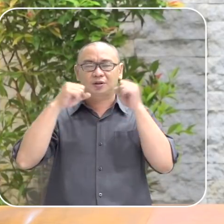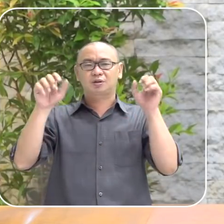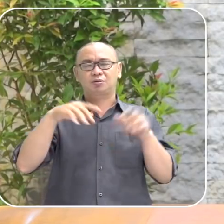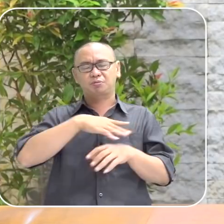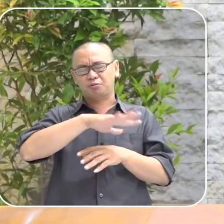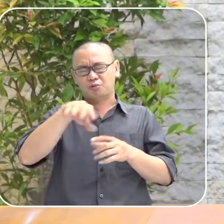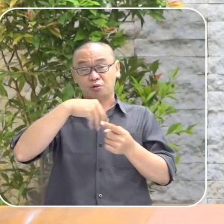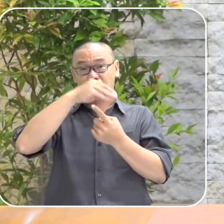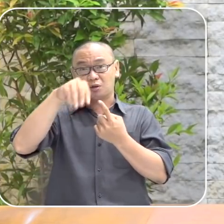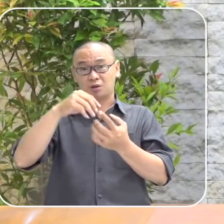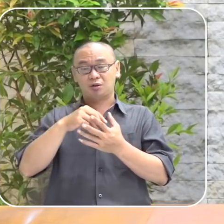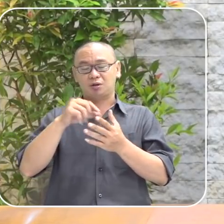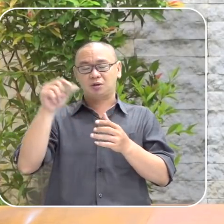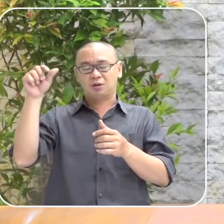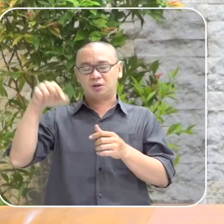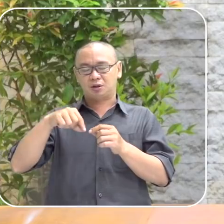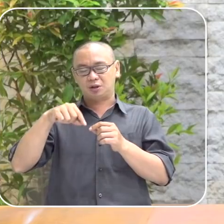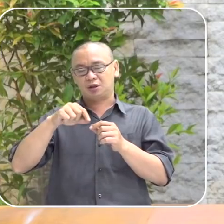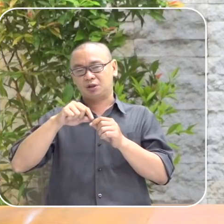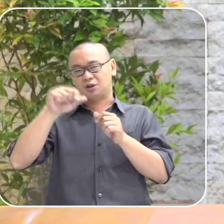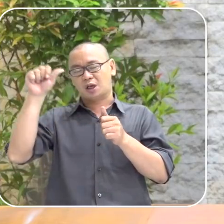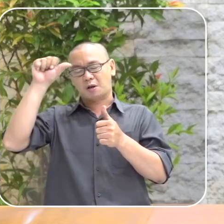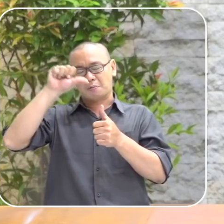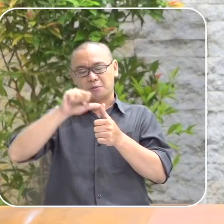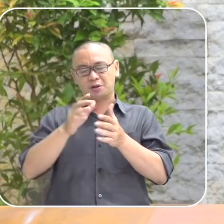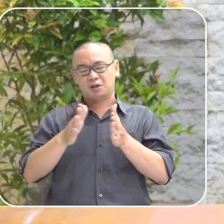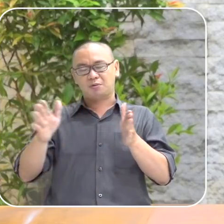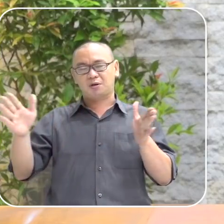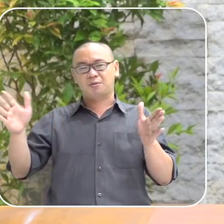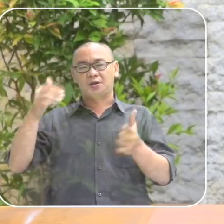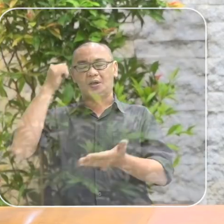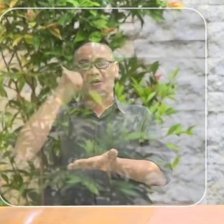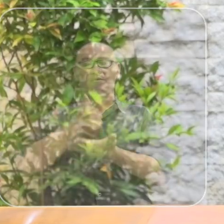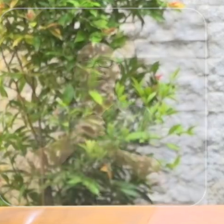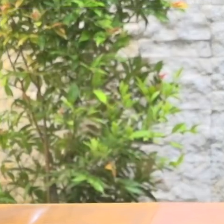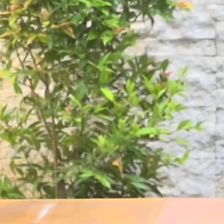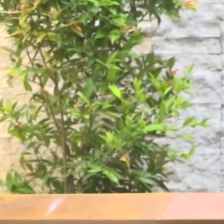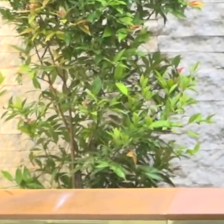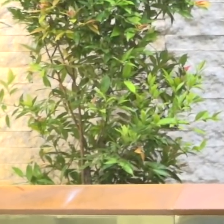kepada seluruh isi keluargamu, kini sampai selama-lamanya. Amin.